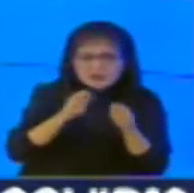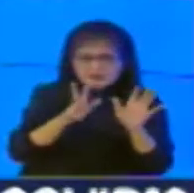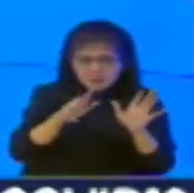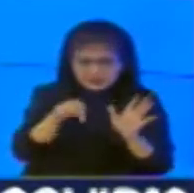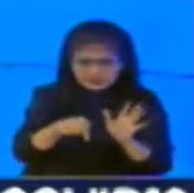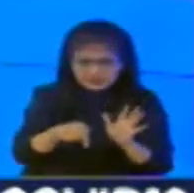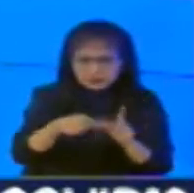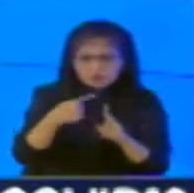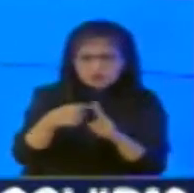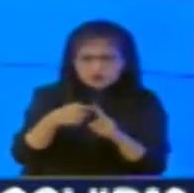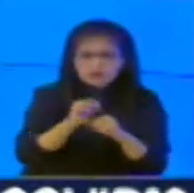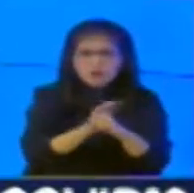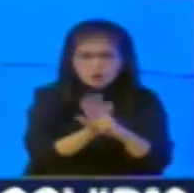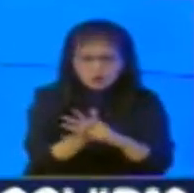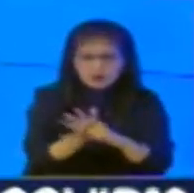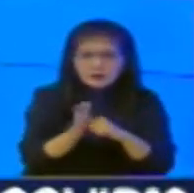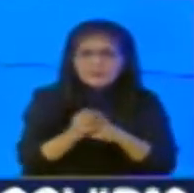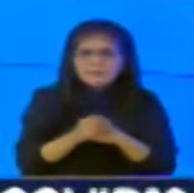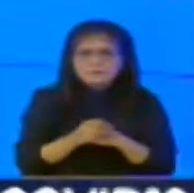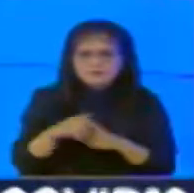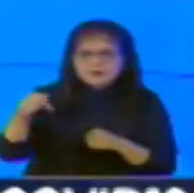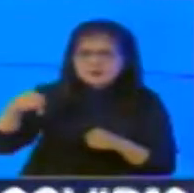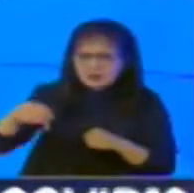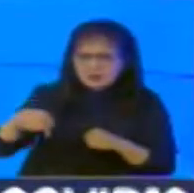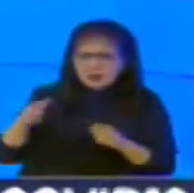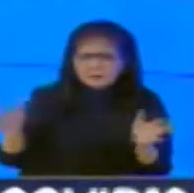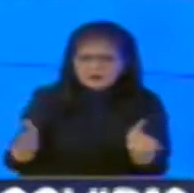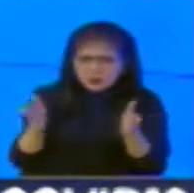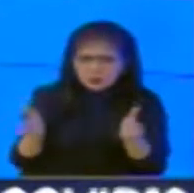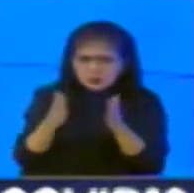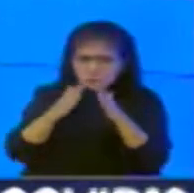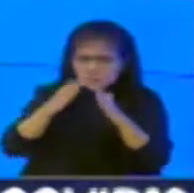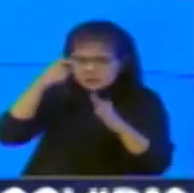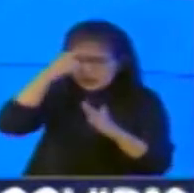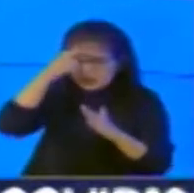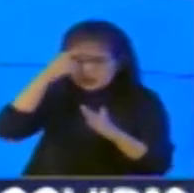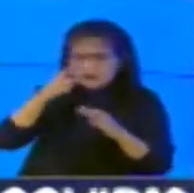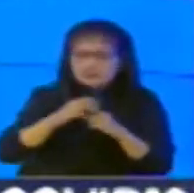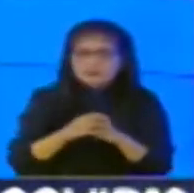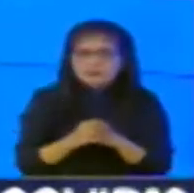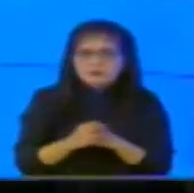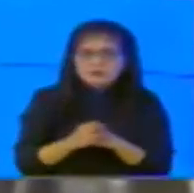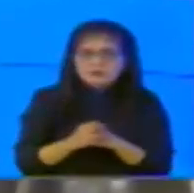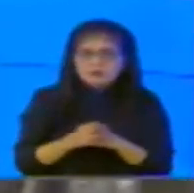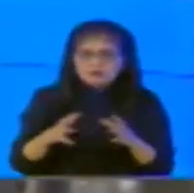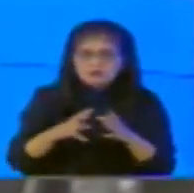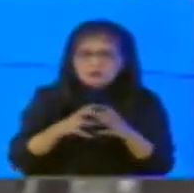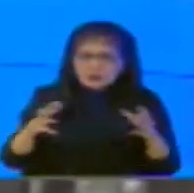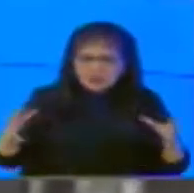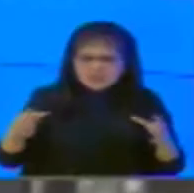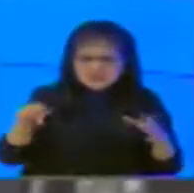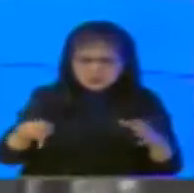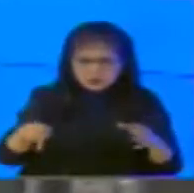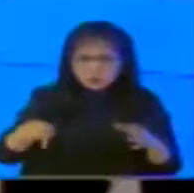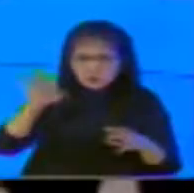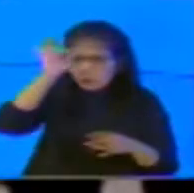dinyatakan positif COVID-19 dan kini masih menjalani perawatan. Mabes Polri menurunkan tim khusus. Dari